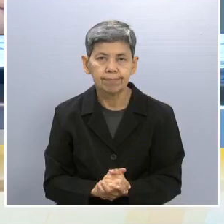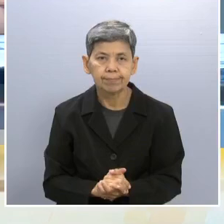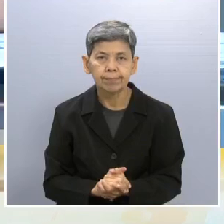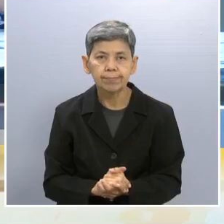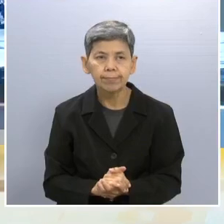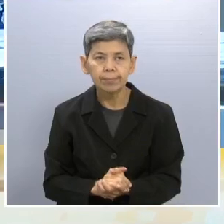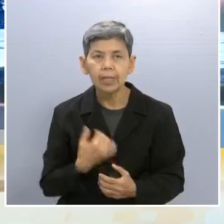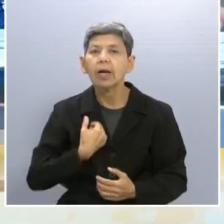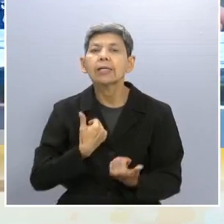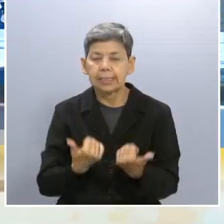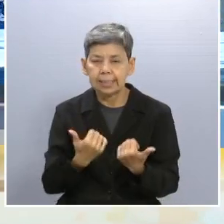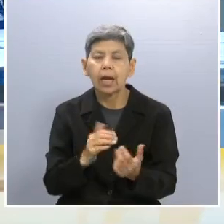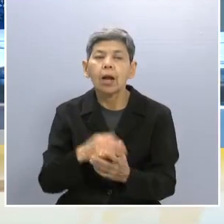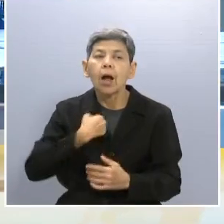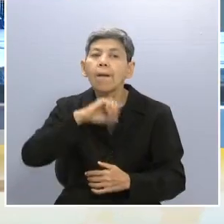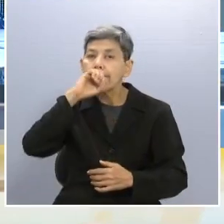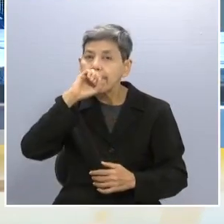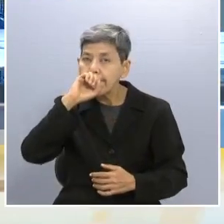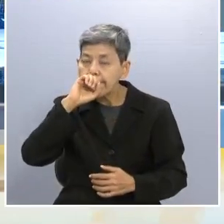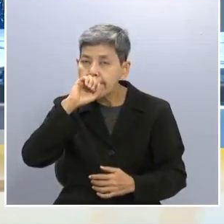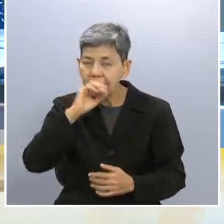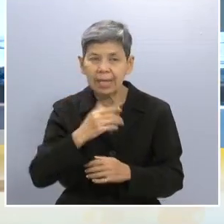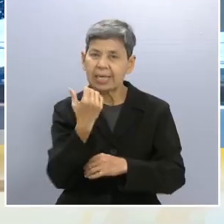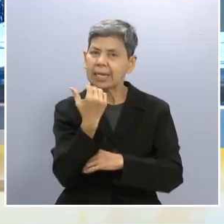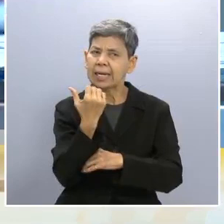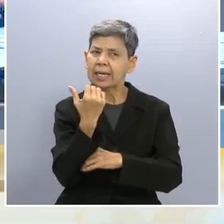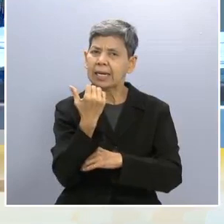ปิดท้ายรายการท่านผู้ชมครับ 11